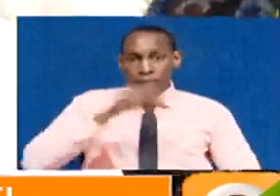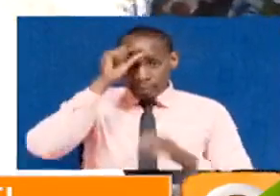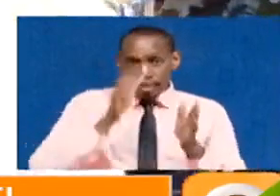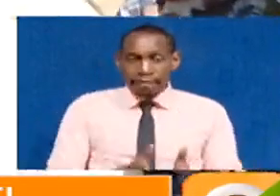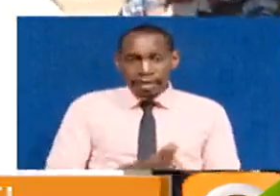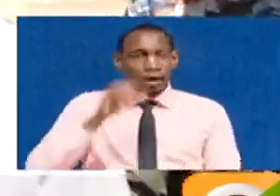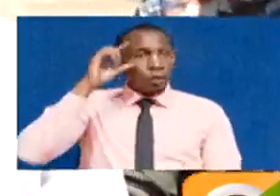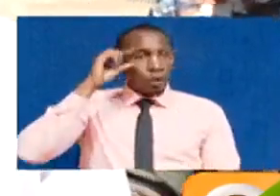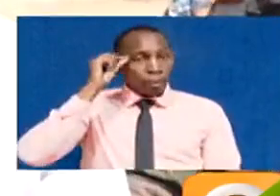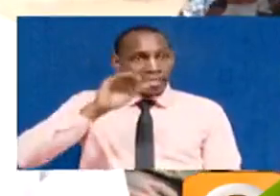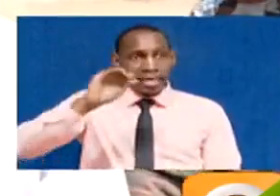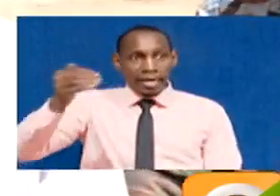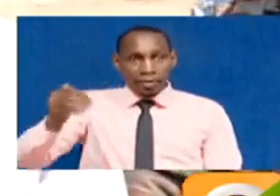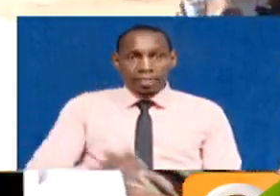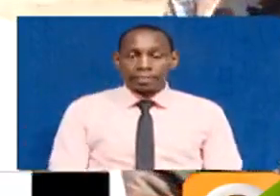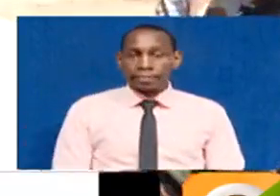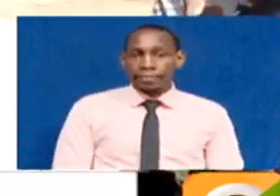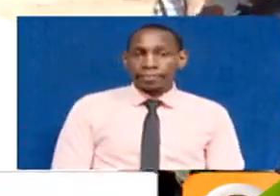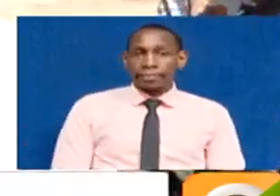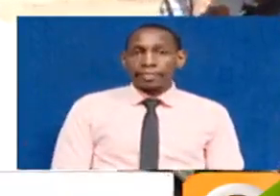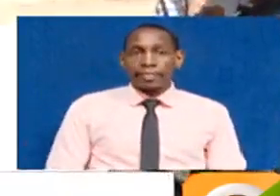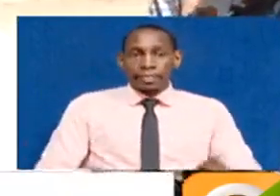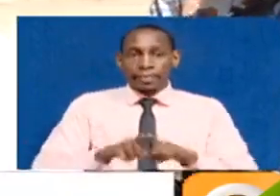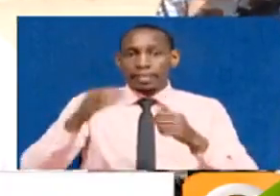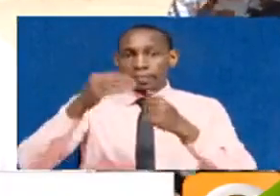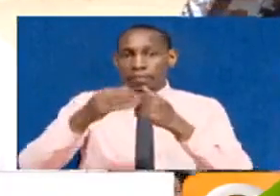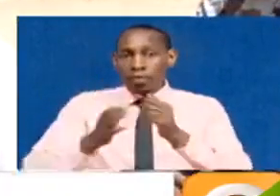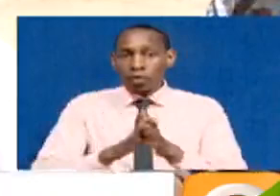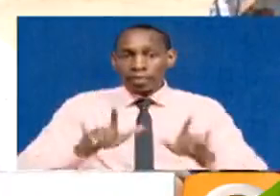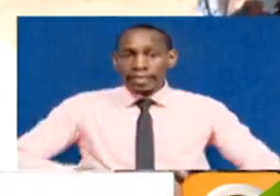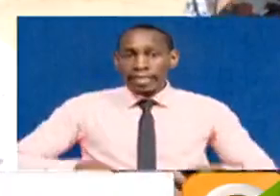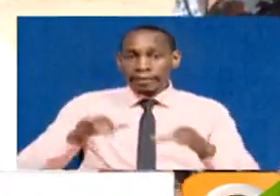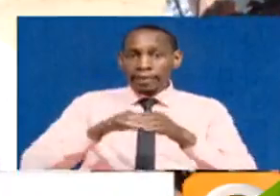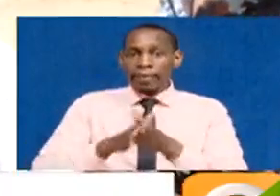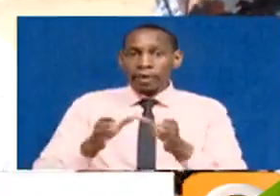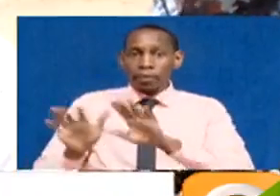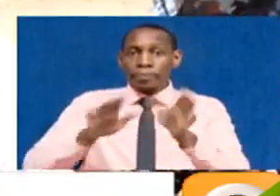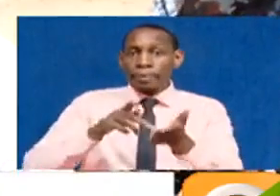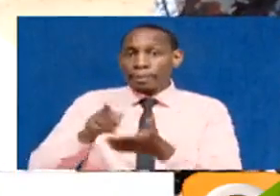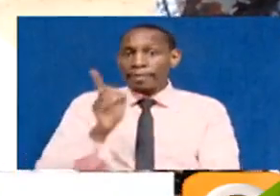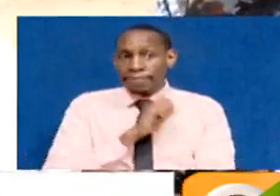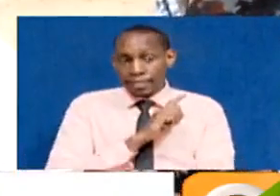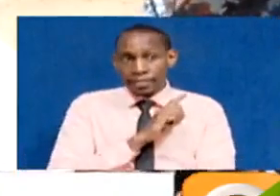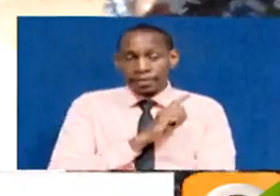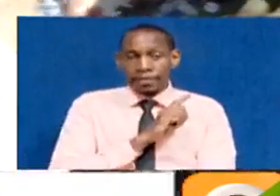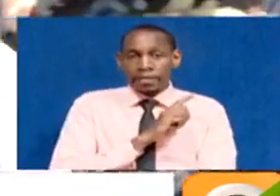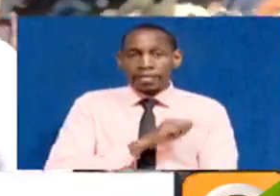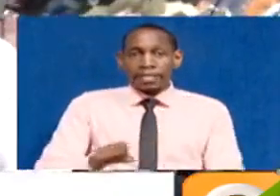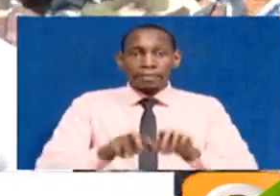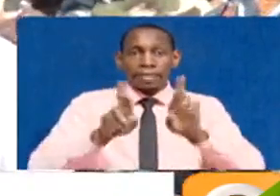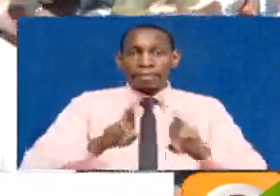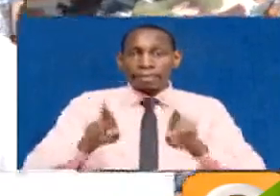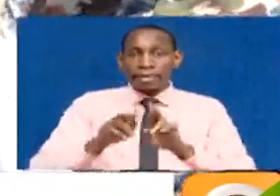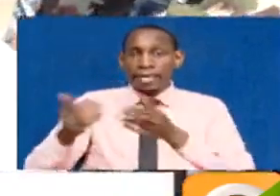governor ndani ya Mombasa County. Na Sonko ni life member wa chama chetu cha Wiper, amelipa na